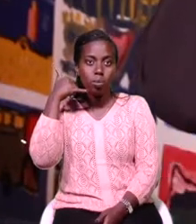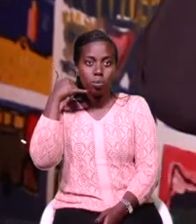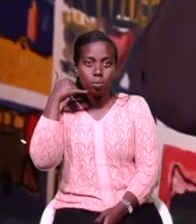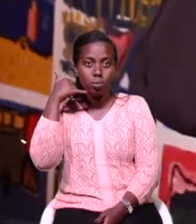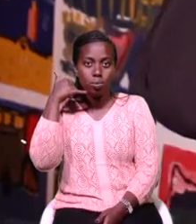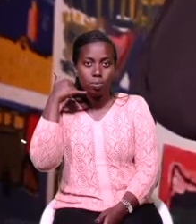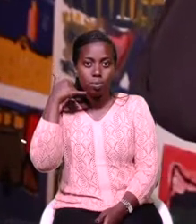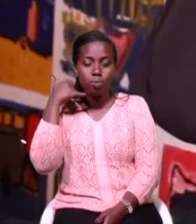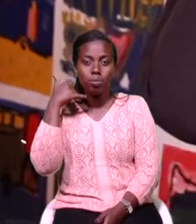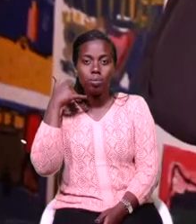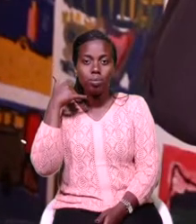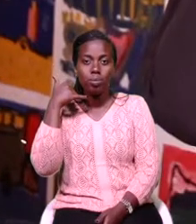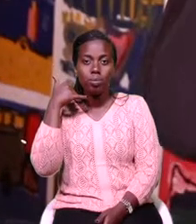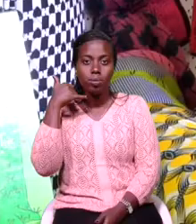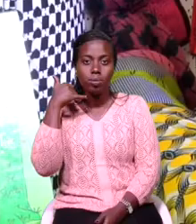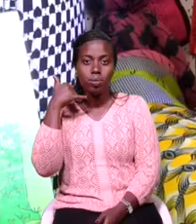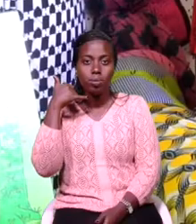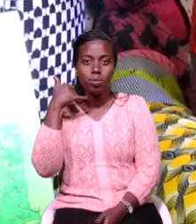Mobile.